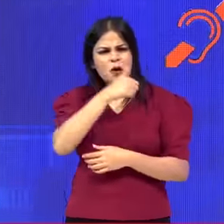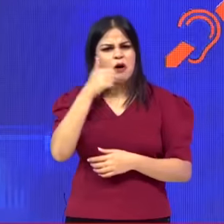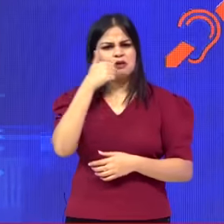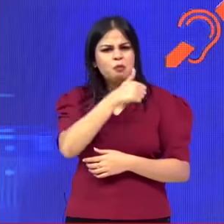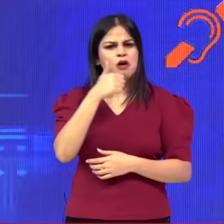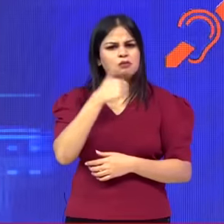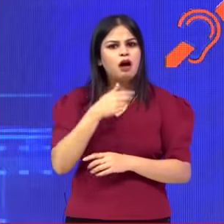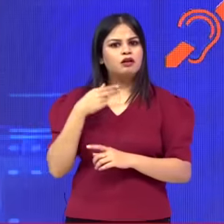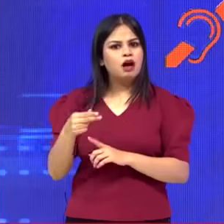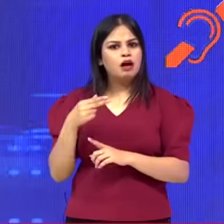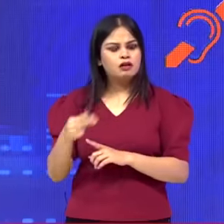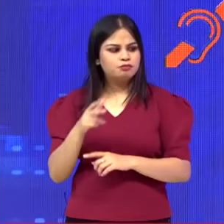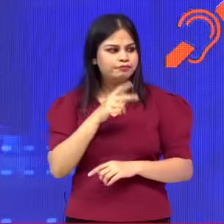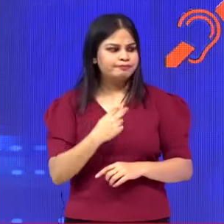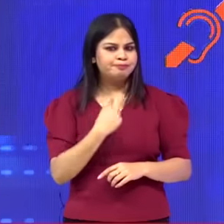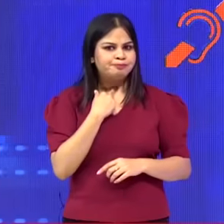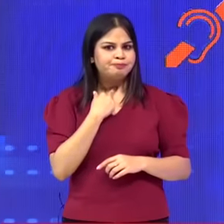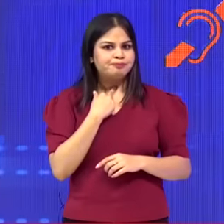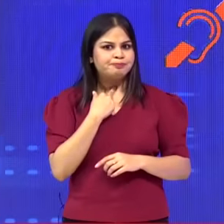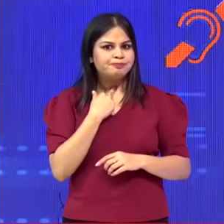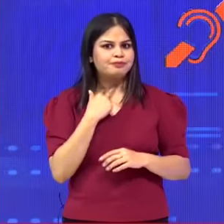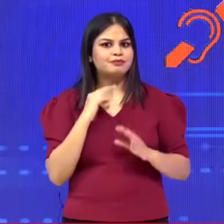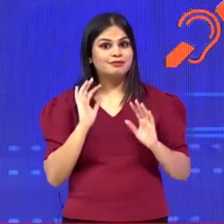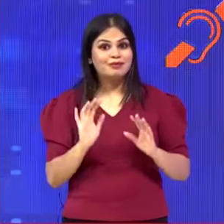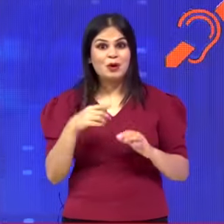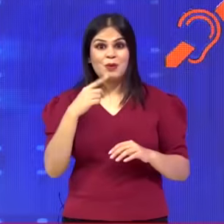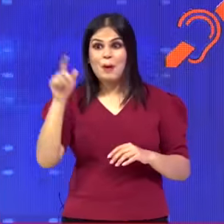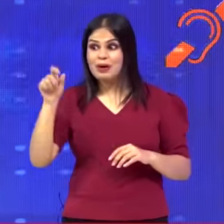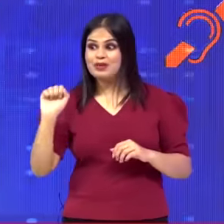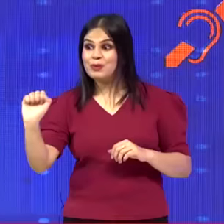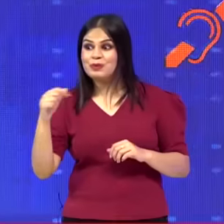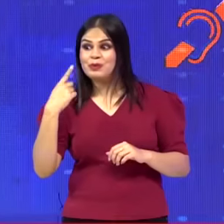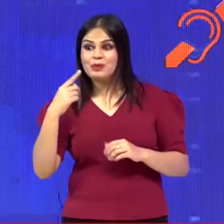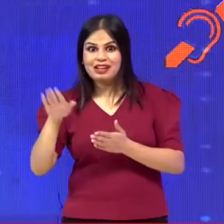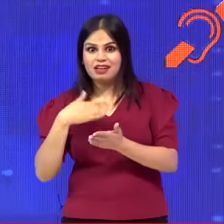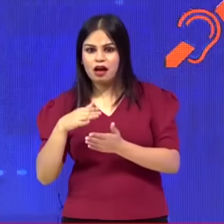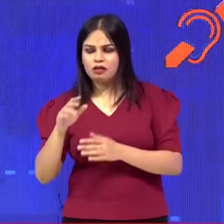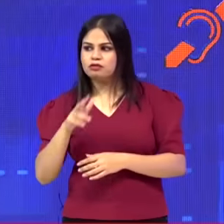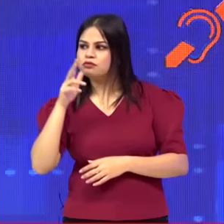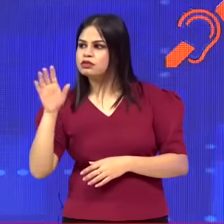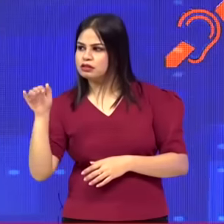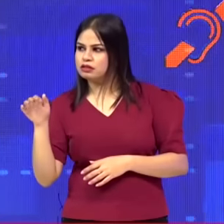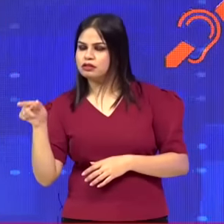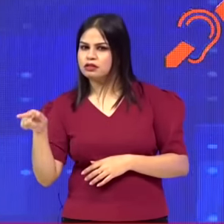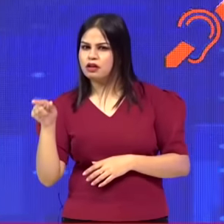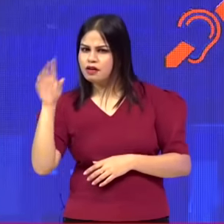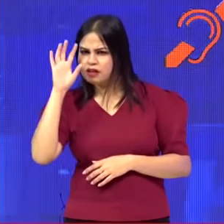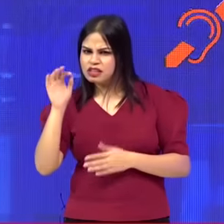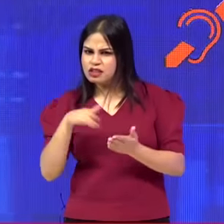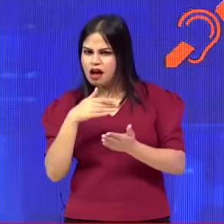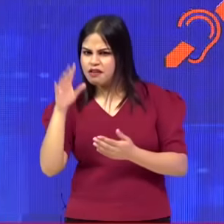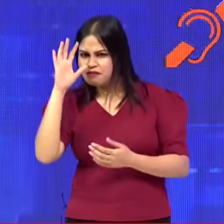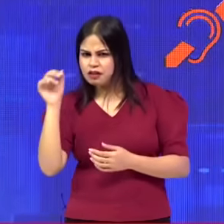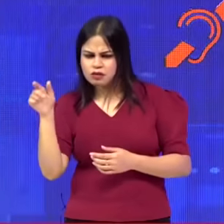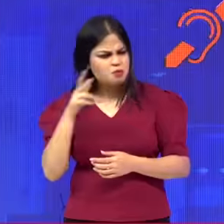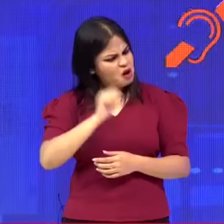सलमान. तो मैंने बोला कि यहाँ पे तो फंस गया मैं. तो मैंने जो जो सिंगर था उनका, मैंने उसको बोला कि यू नो दिस सॉन्ग जिए तो,